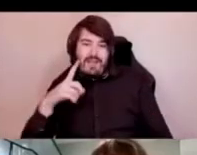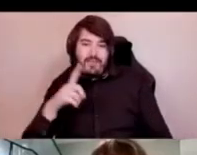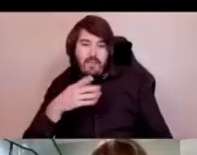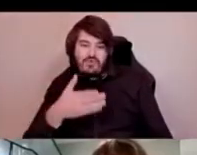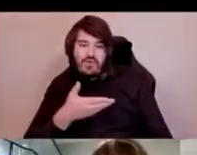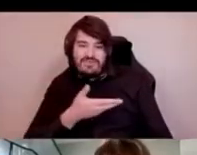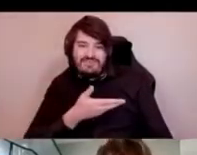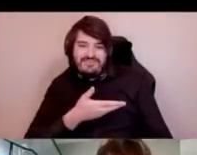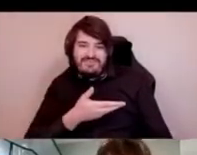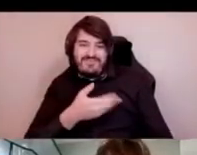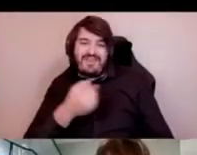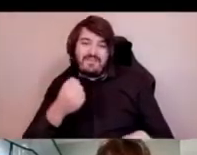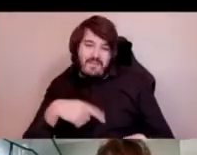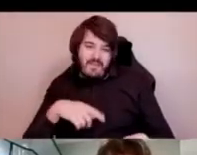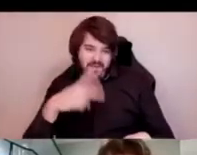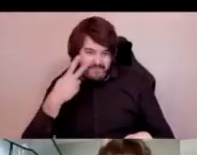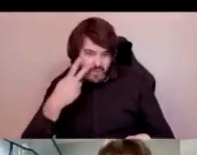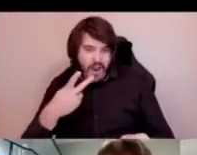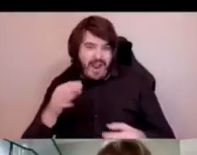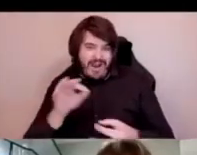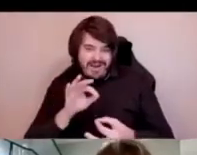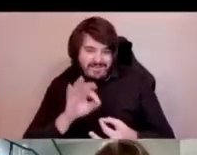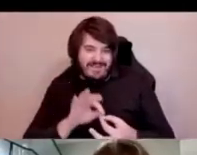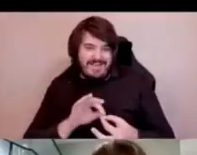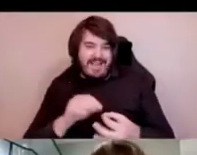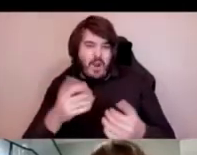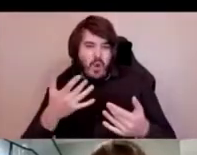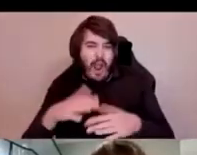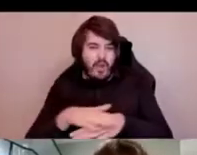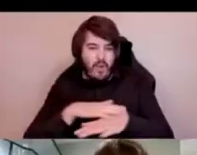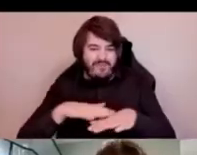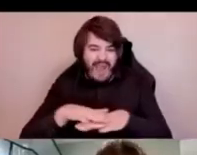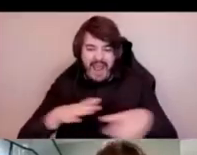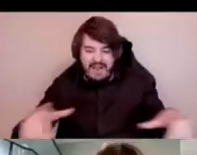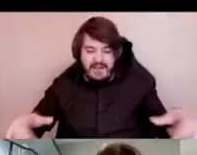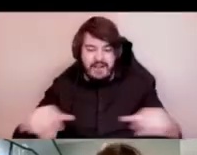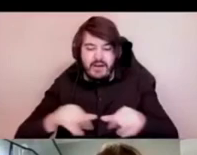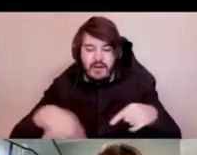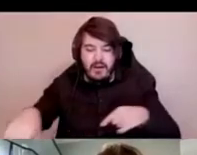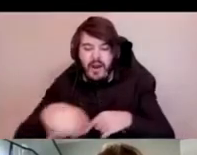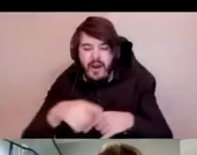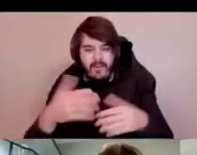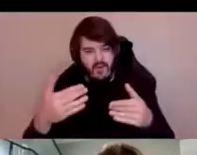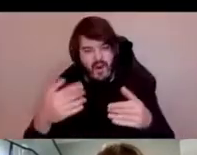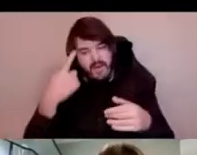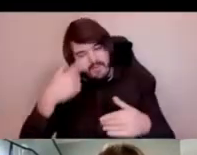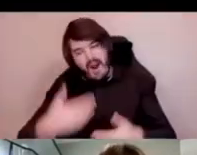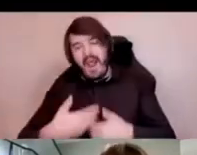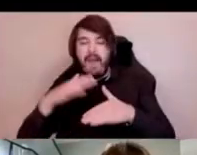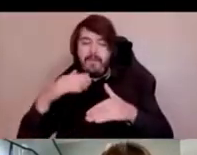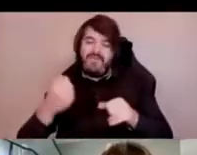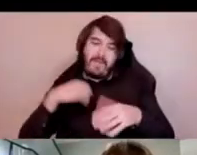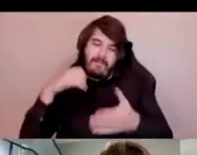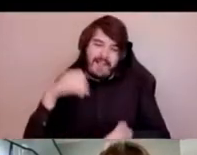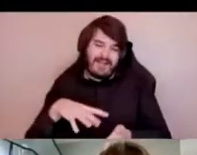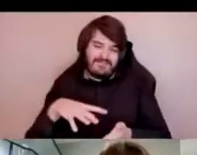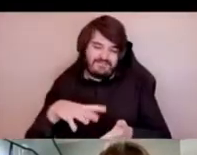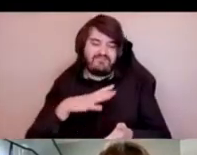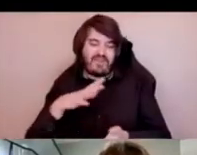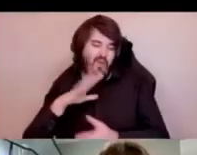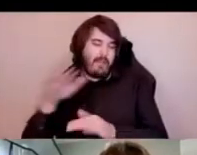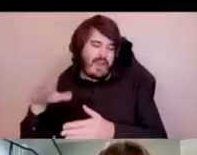quelle superficie on a, puis ça nous aide à faire notre plan. Donc, il va y avoir des tableaux,